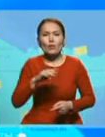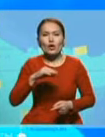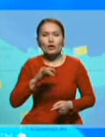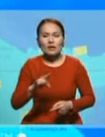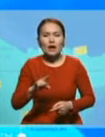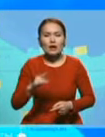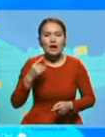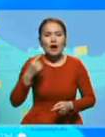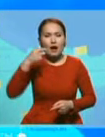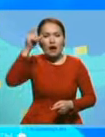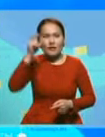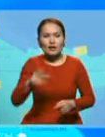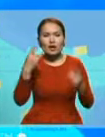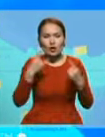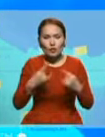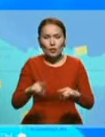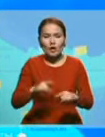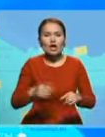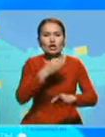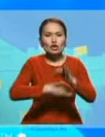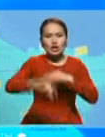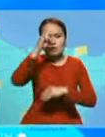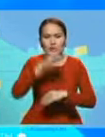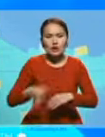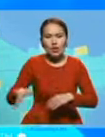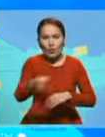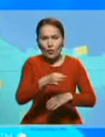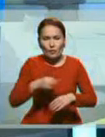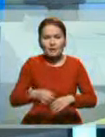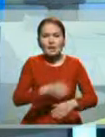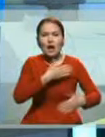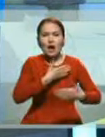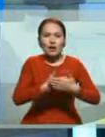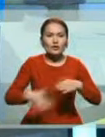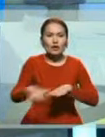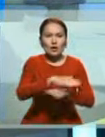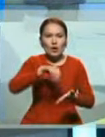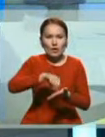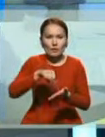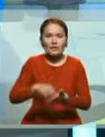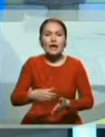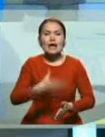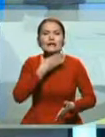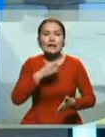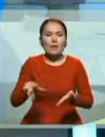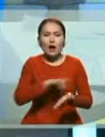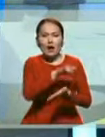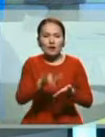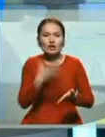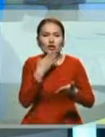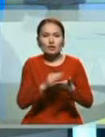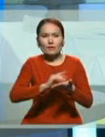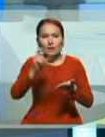келген өңірде біздің әріптестерімізде саяси науқан барысын бағамдап жүр. Қазір арнамыздың Семейдегі меншікті тілшісі Болат